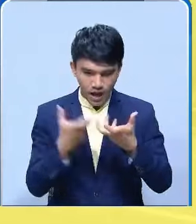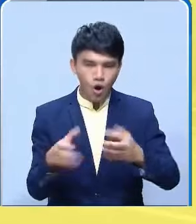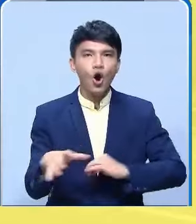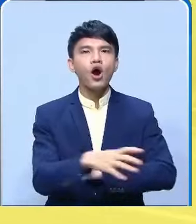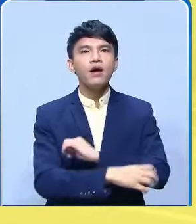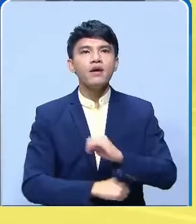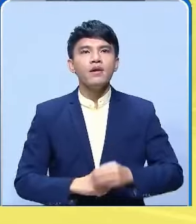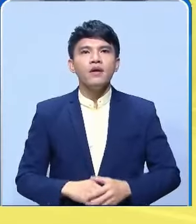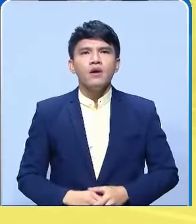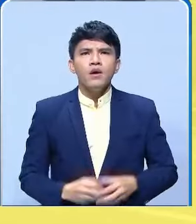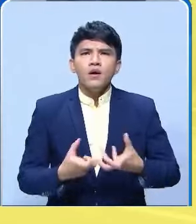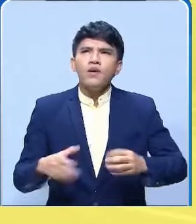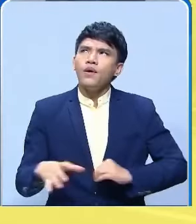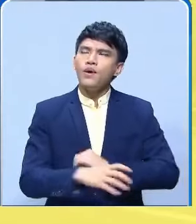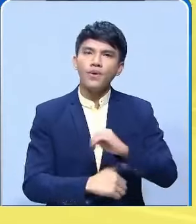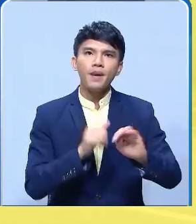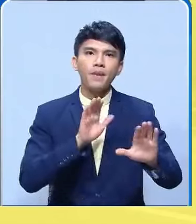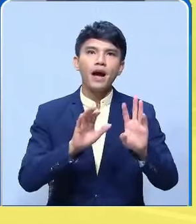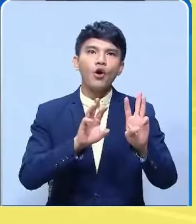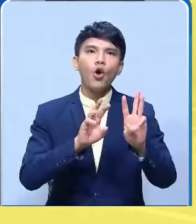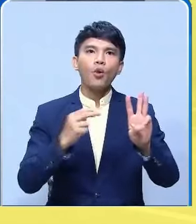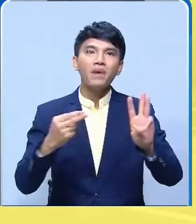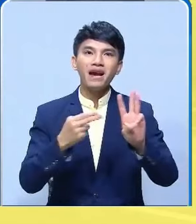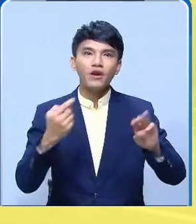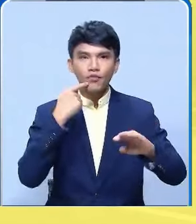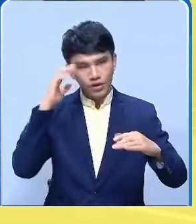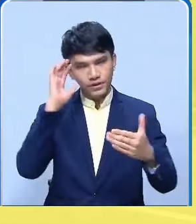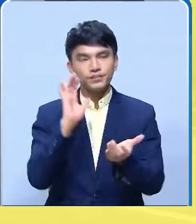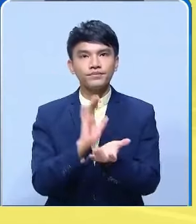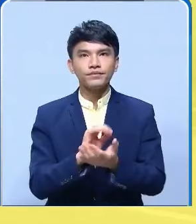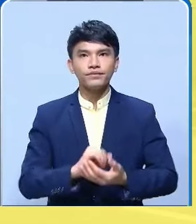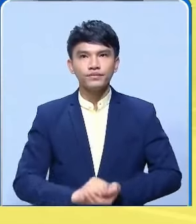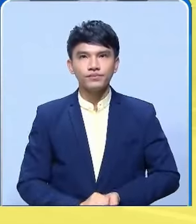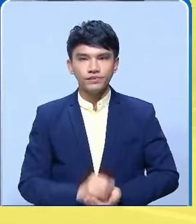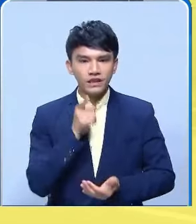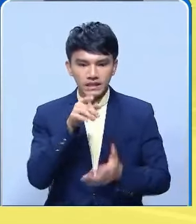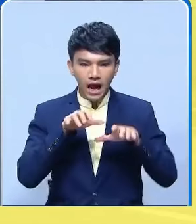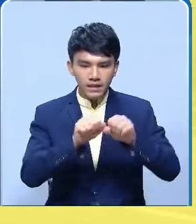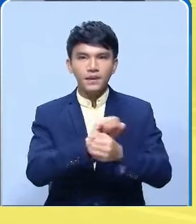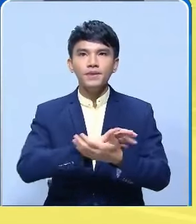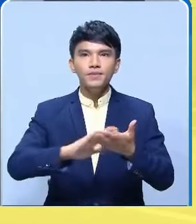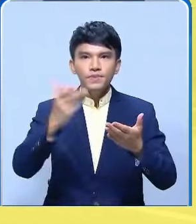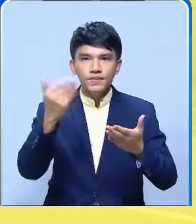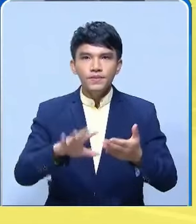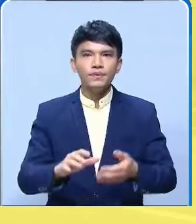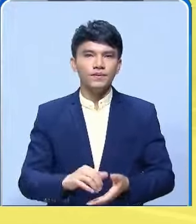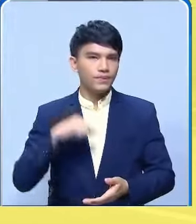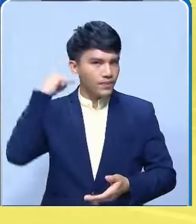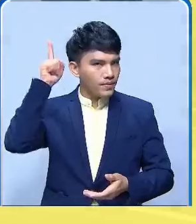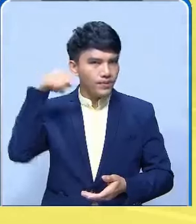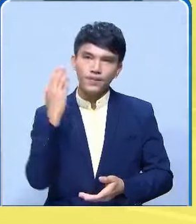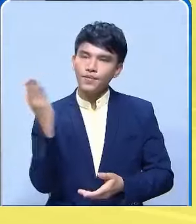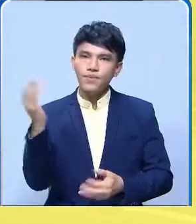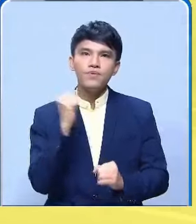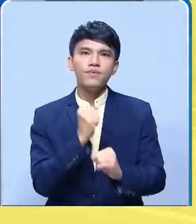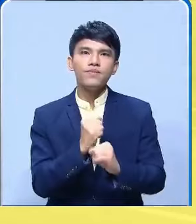ครับทรัพย์สินไปมูลค่าสัก 60,000 บาทก็ไปแจ้งความแล้วก็มีออกหมายจับมาแล้วด้วยหลังจากนั้นอดีตสาวดาว TikTok เธอไปทำ